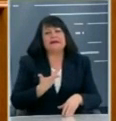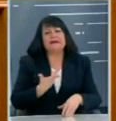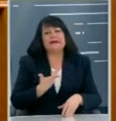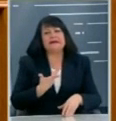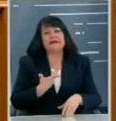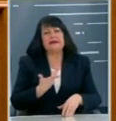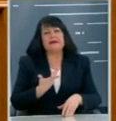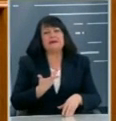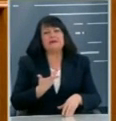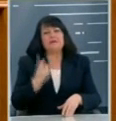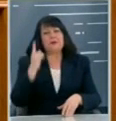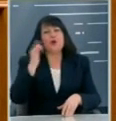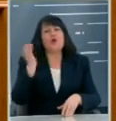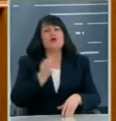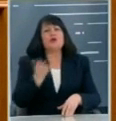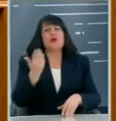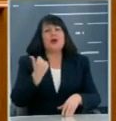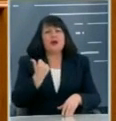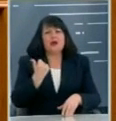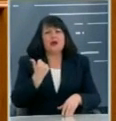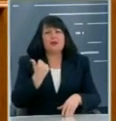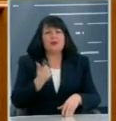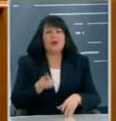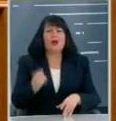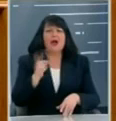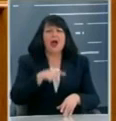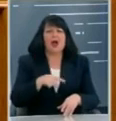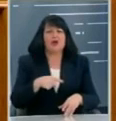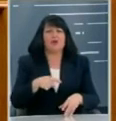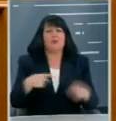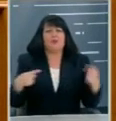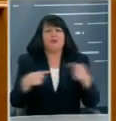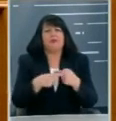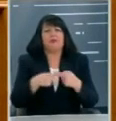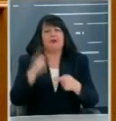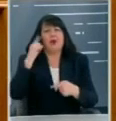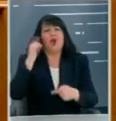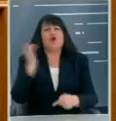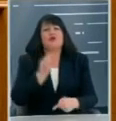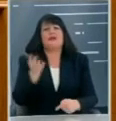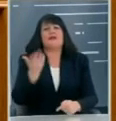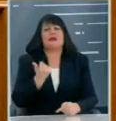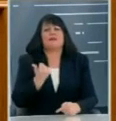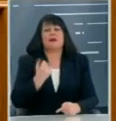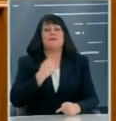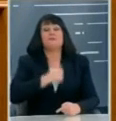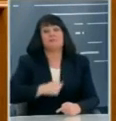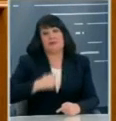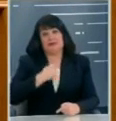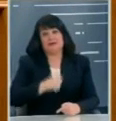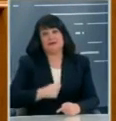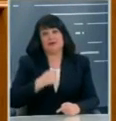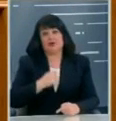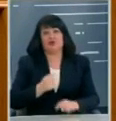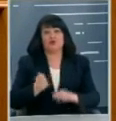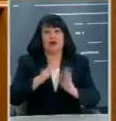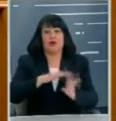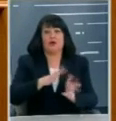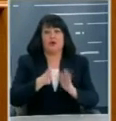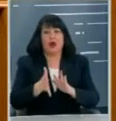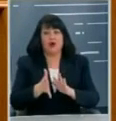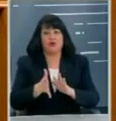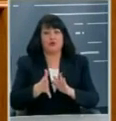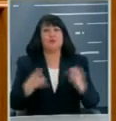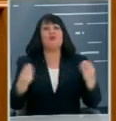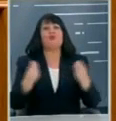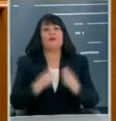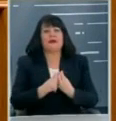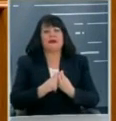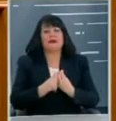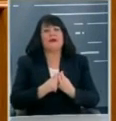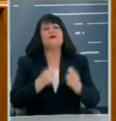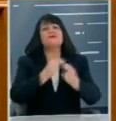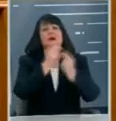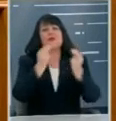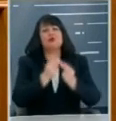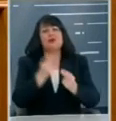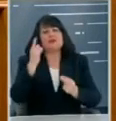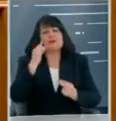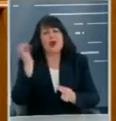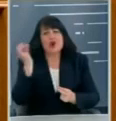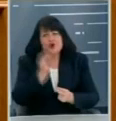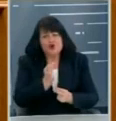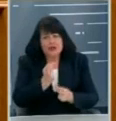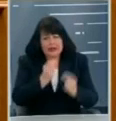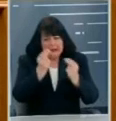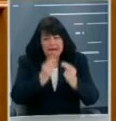ανορθολογισμό να απαντήσει με ένα άλλο ανορθολογισμό. Δυστυχώς όμως οι δύο ανορθολογισμοί δεν οδηγούν σε κάποια λογική